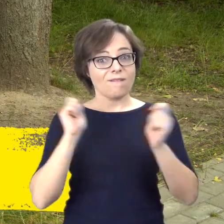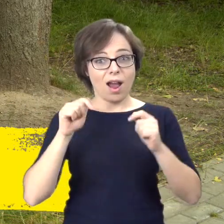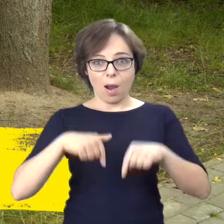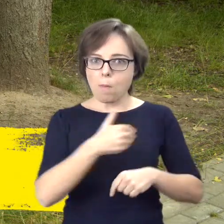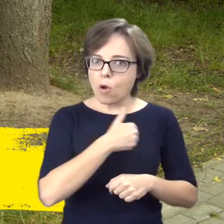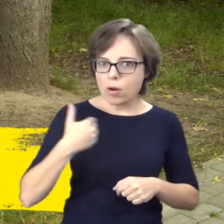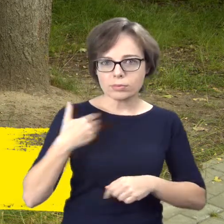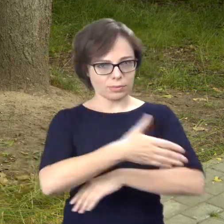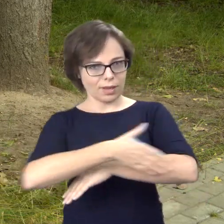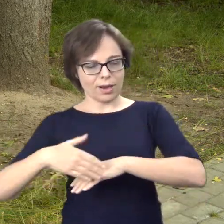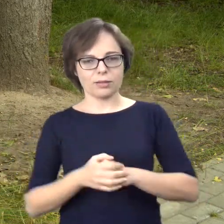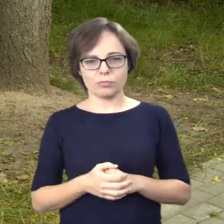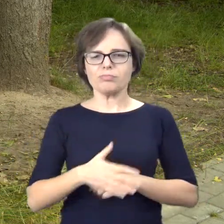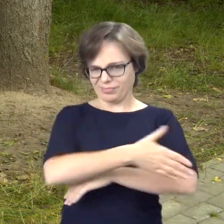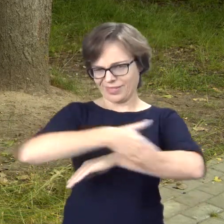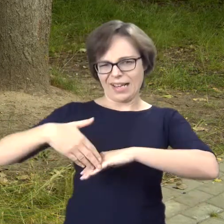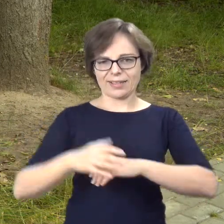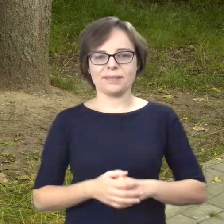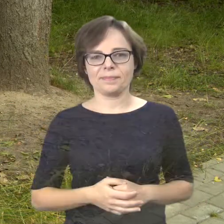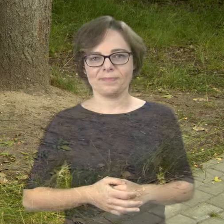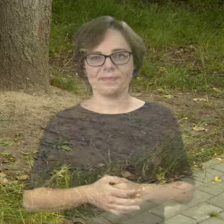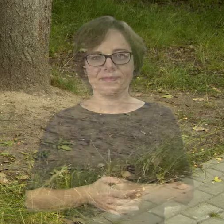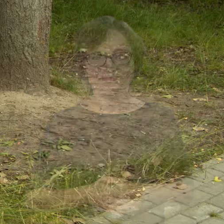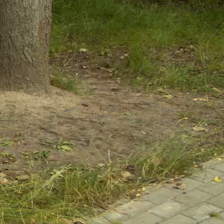czy za granicą? Za granicą.